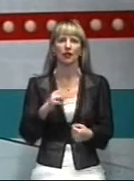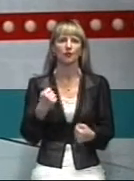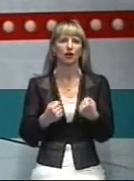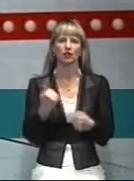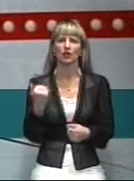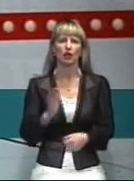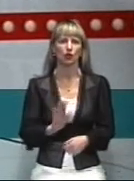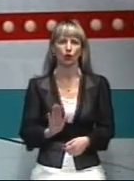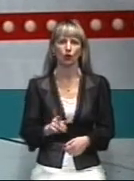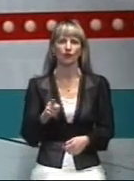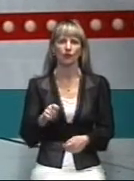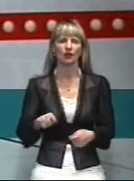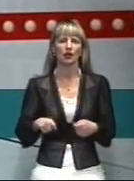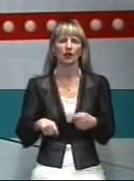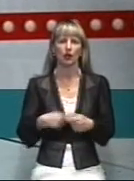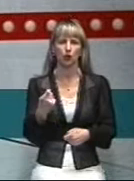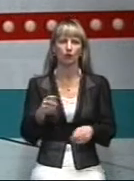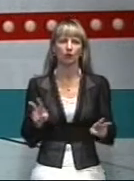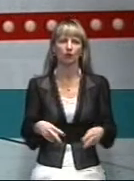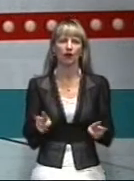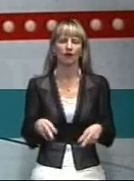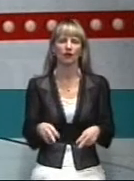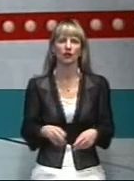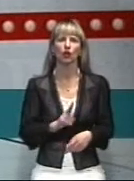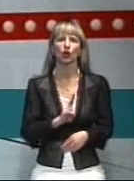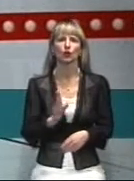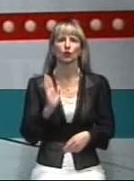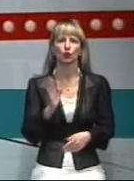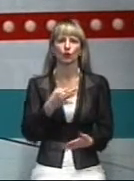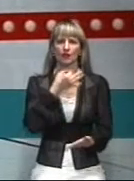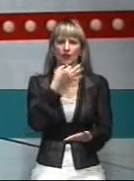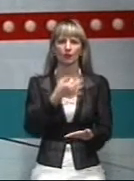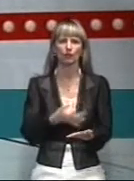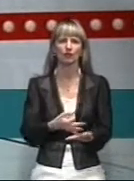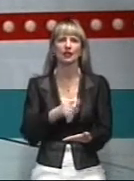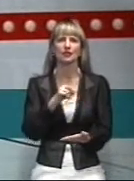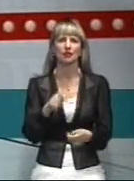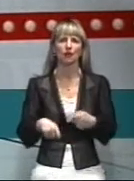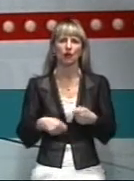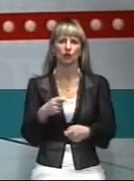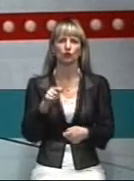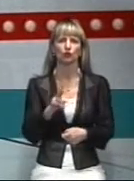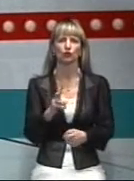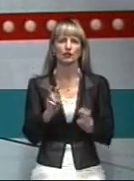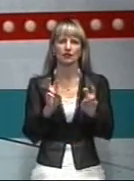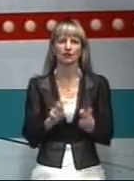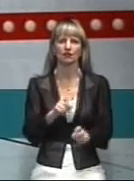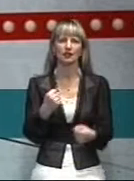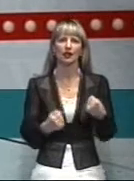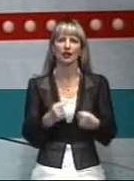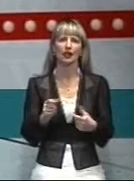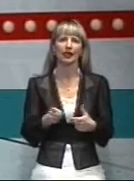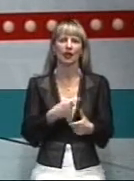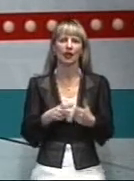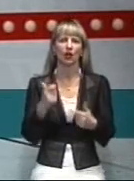не його, він порушує правила. А хто буде відповідати за порушення? Той, хто сидів за кермом, або